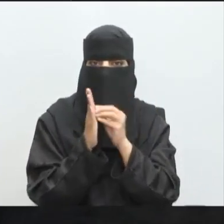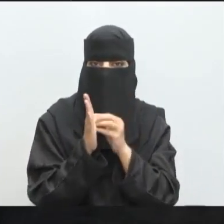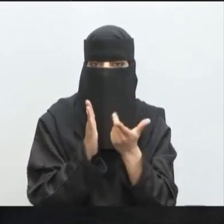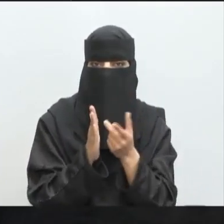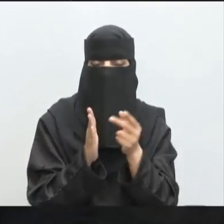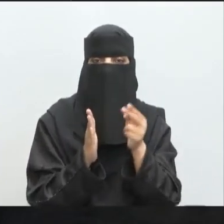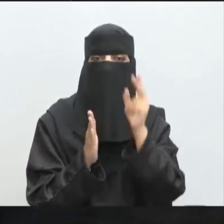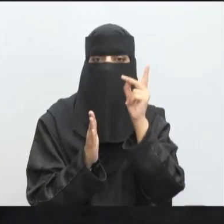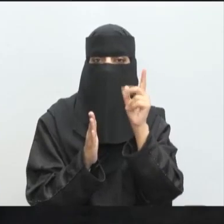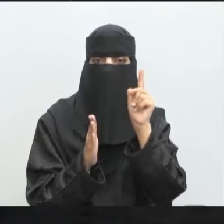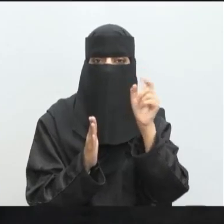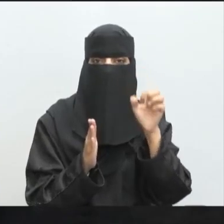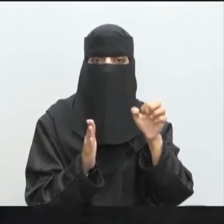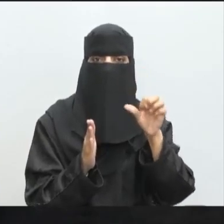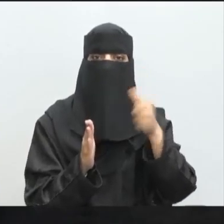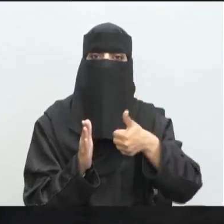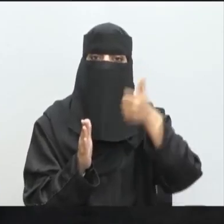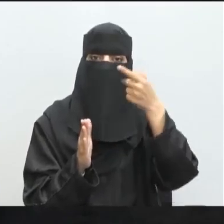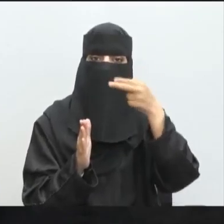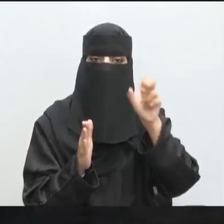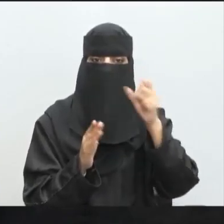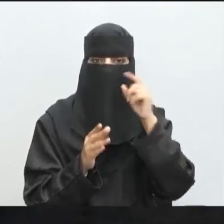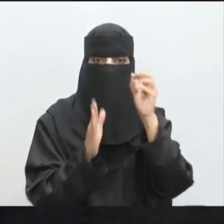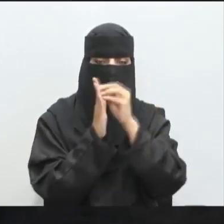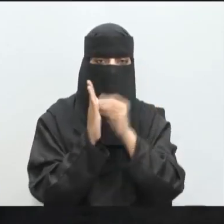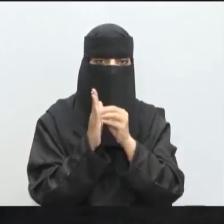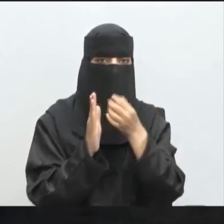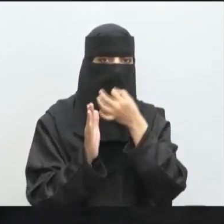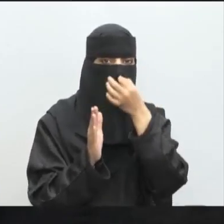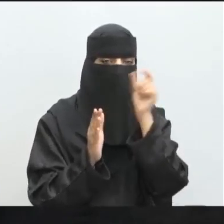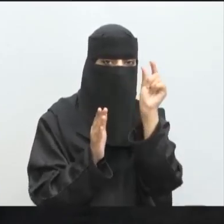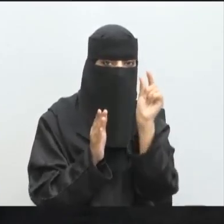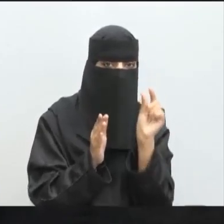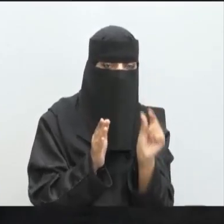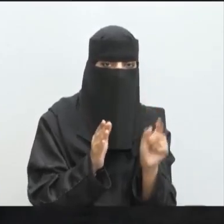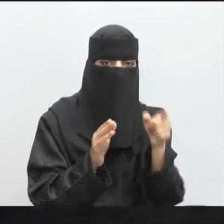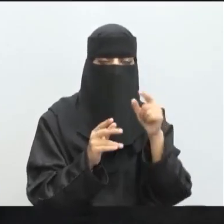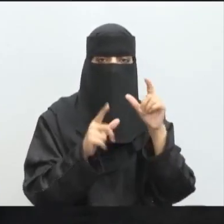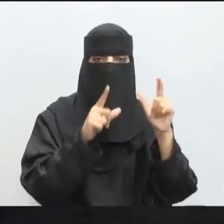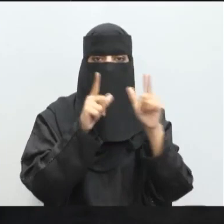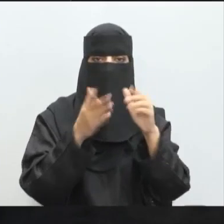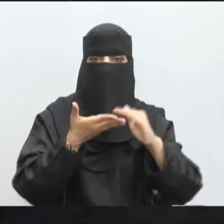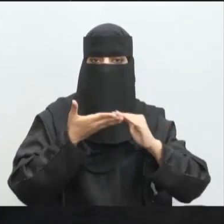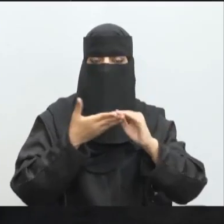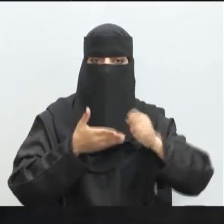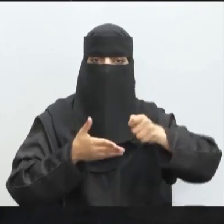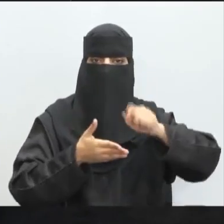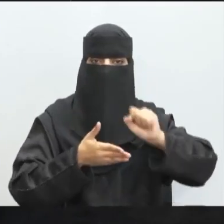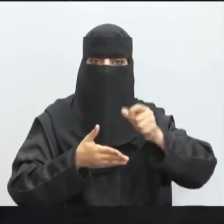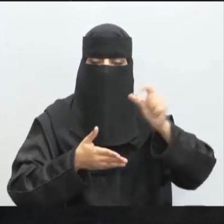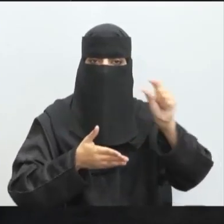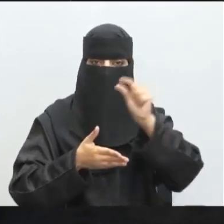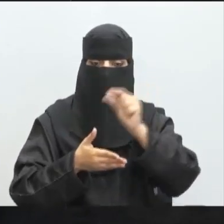الخارجيه هو دليل الرموز والمصطلحات او يسمى بدليل الخريطه او مفتاح